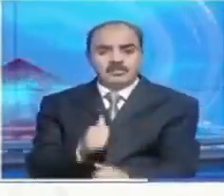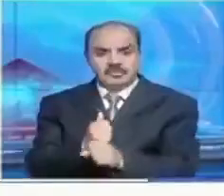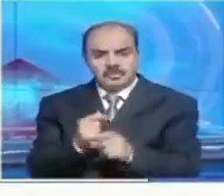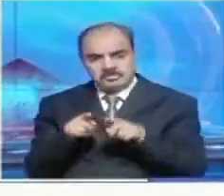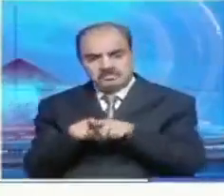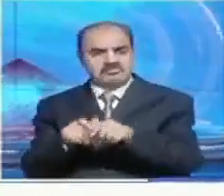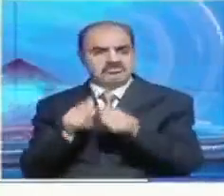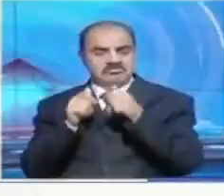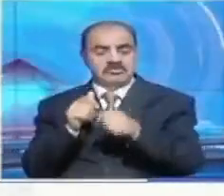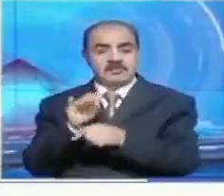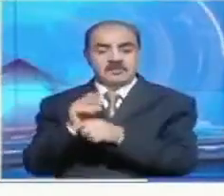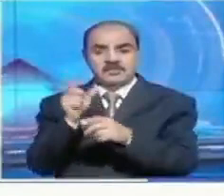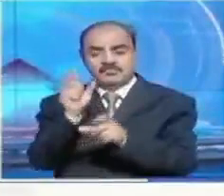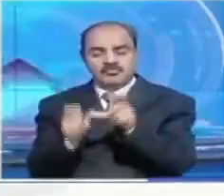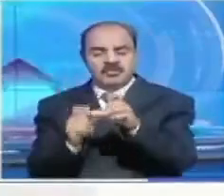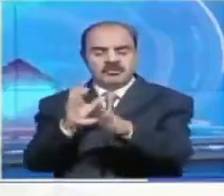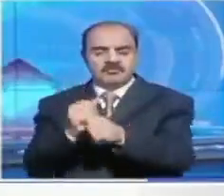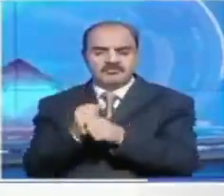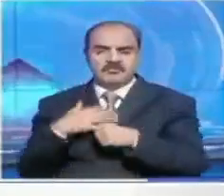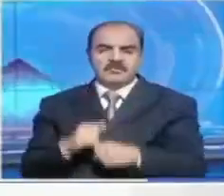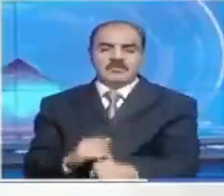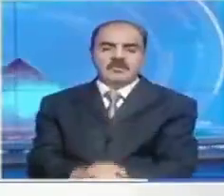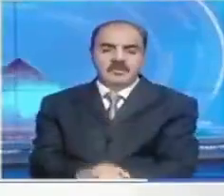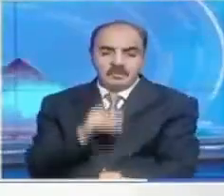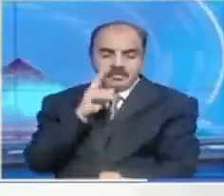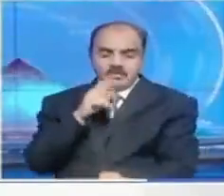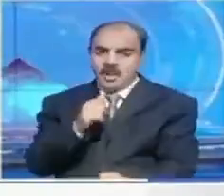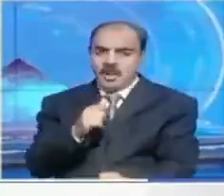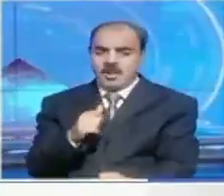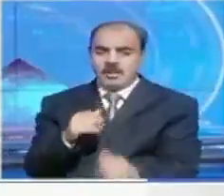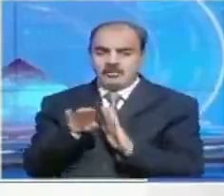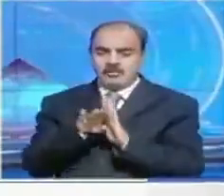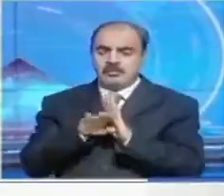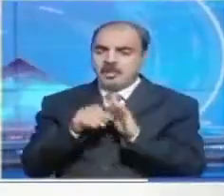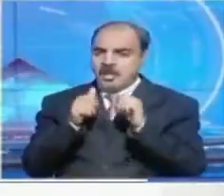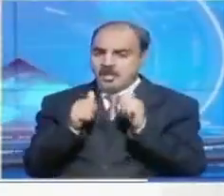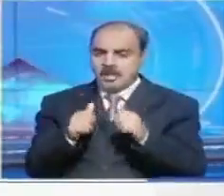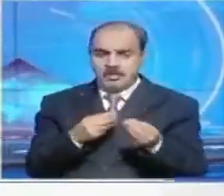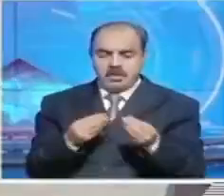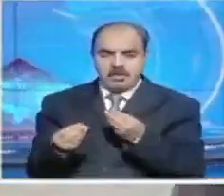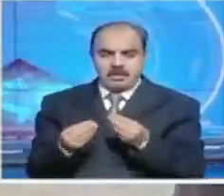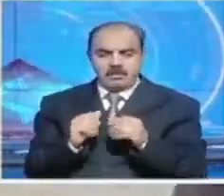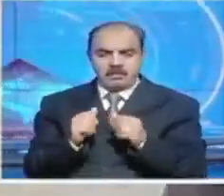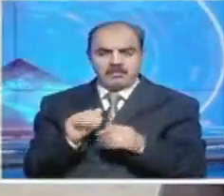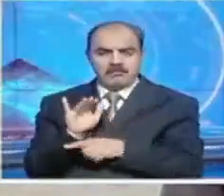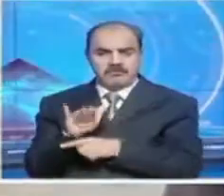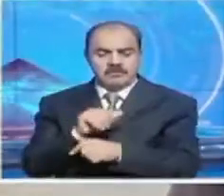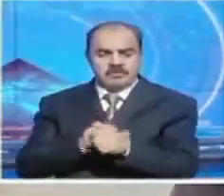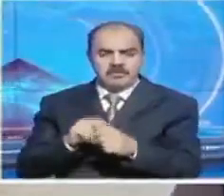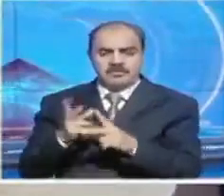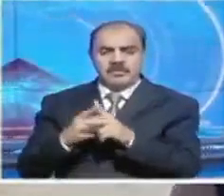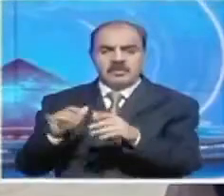لصيق لحماية الإنسان لحماية الصحة. شفنا الأمور كتير منظمة، الأمور كلها بمحلها، الدعم عم يتأمن